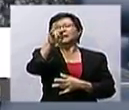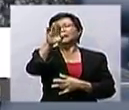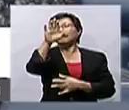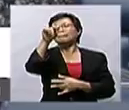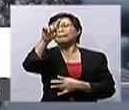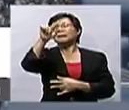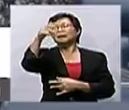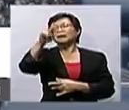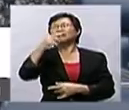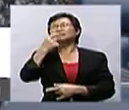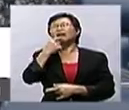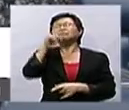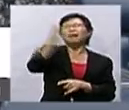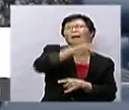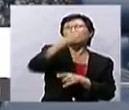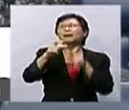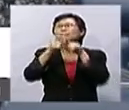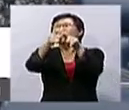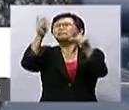balik.